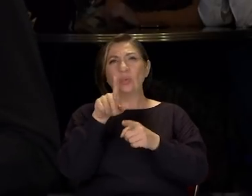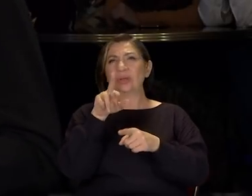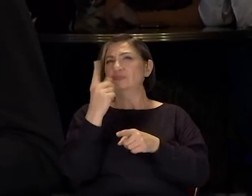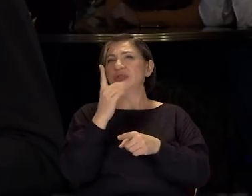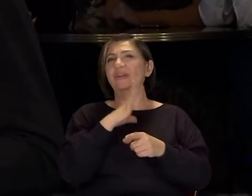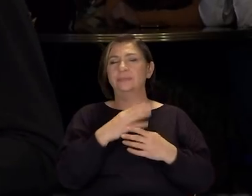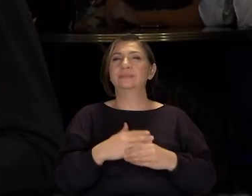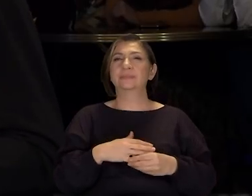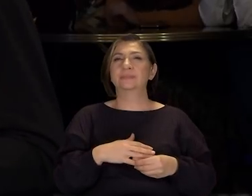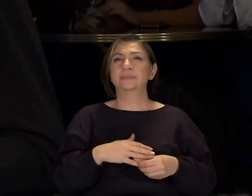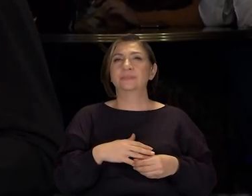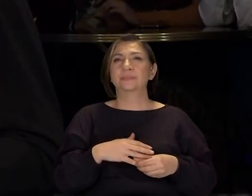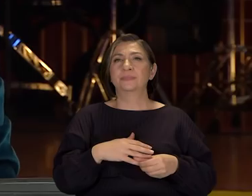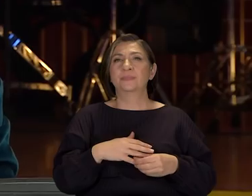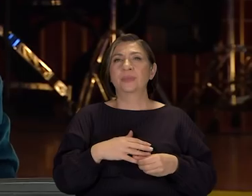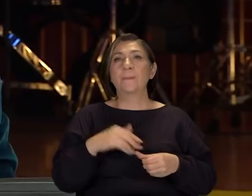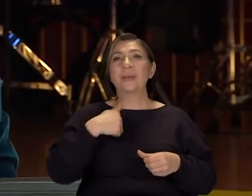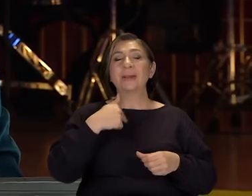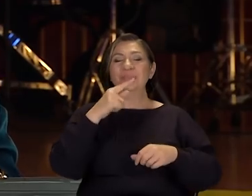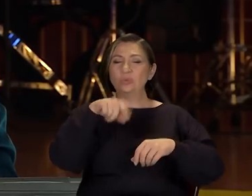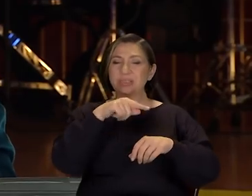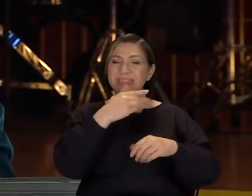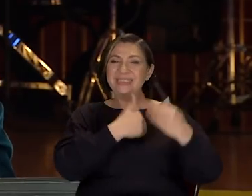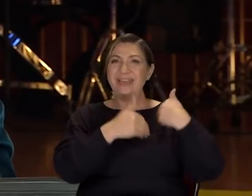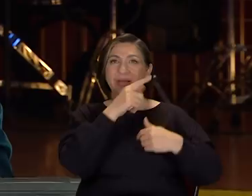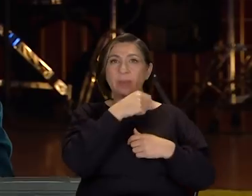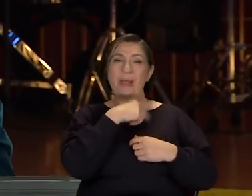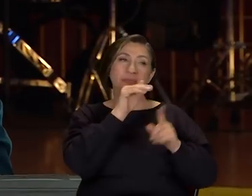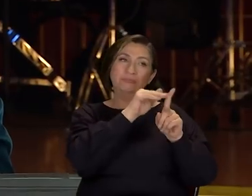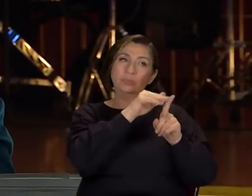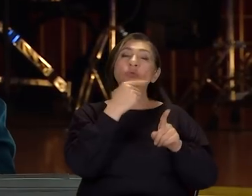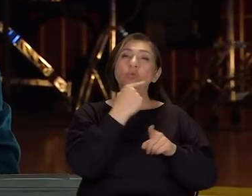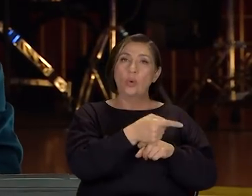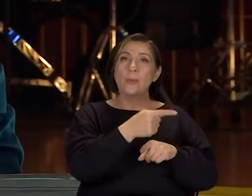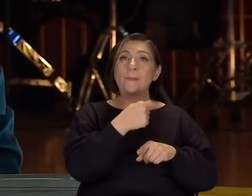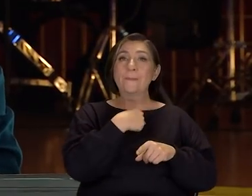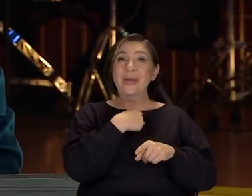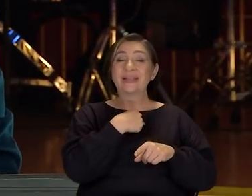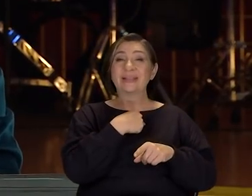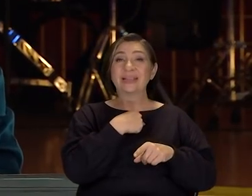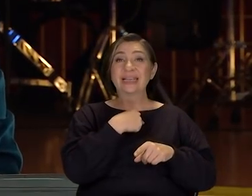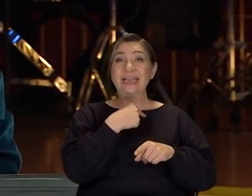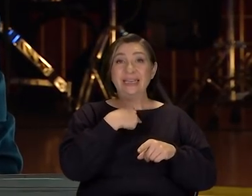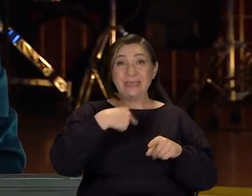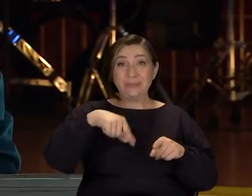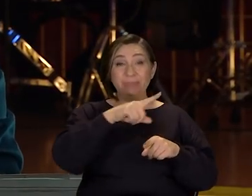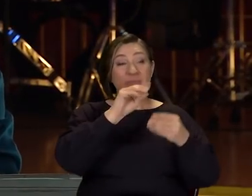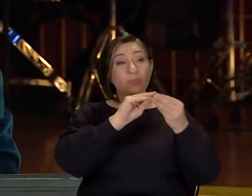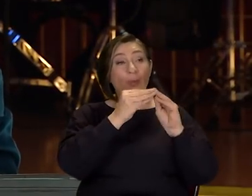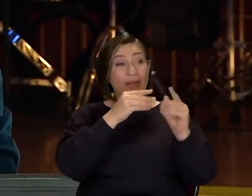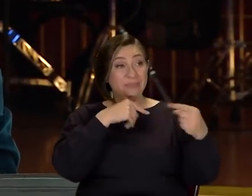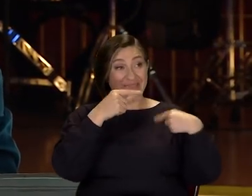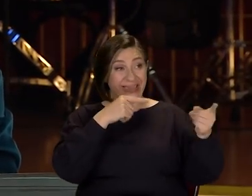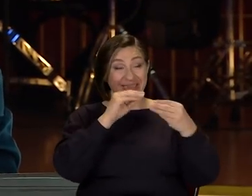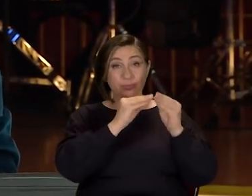durum var. Mesela ben de bir süredir sevgilimle, yani ona söylüyorum da, diyorum ki yani bizim bir